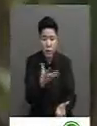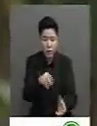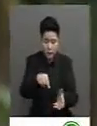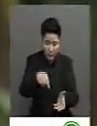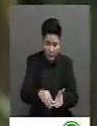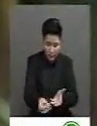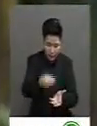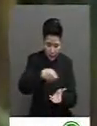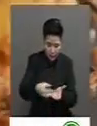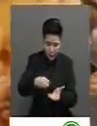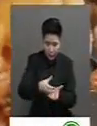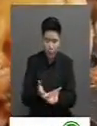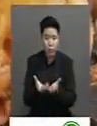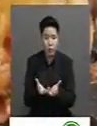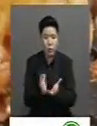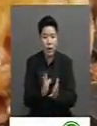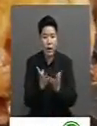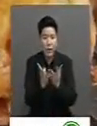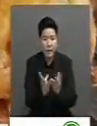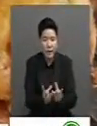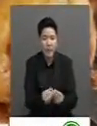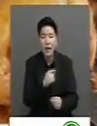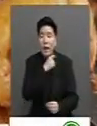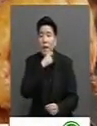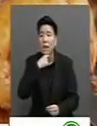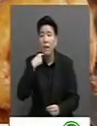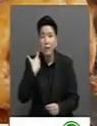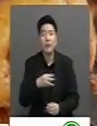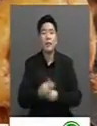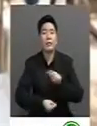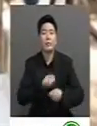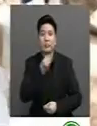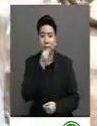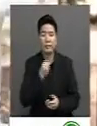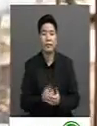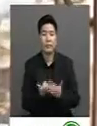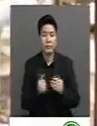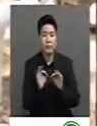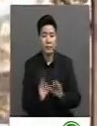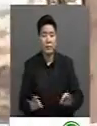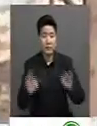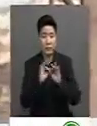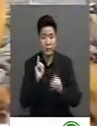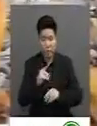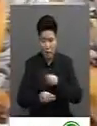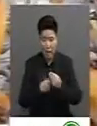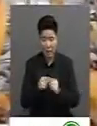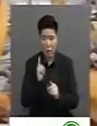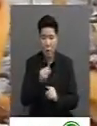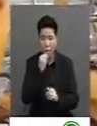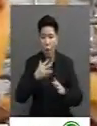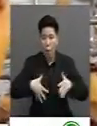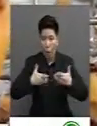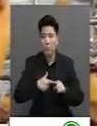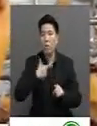ากนั้นจึงตักขึ้นมาพักไว้จนเสด็จน้ำมันค่ะที่สำคัญต้องรับประทานตอน